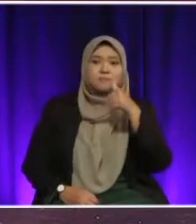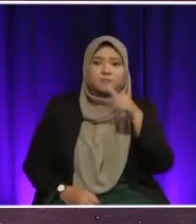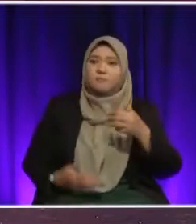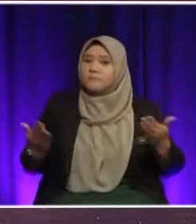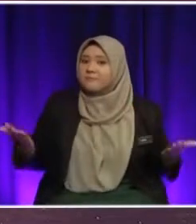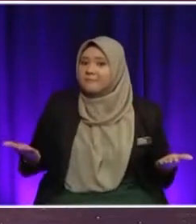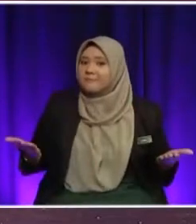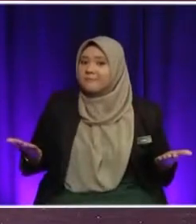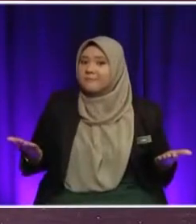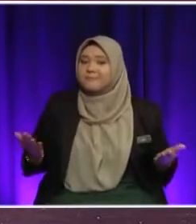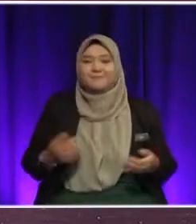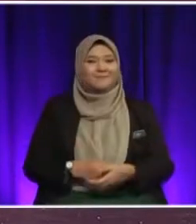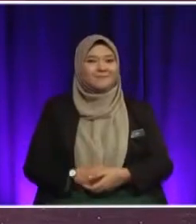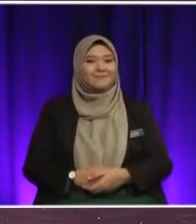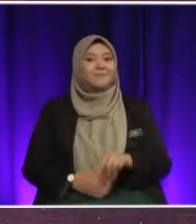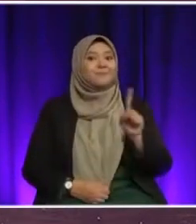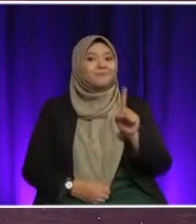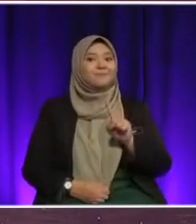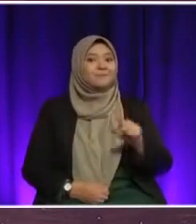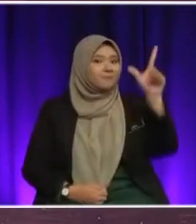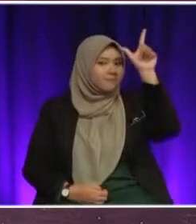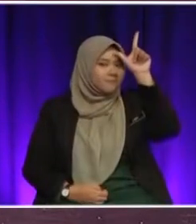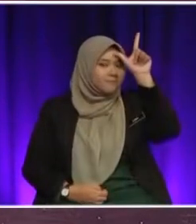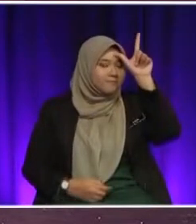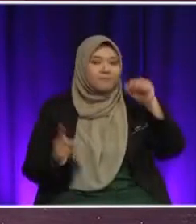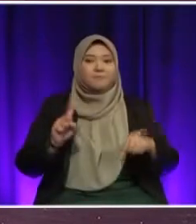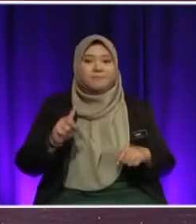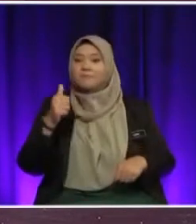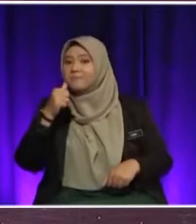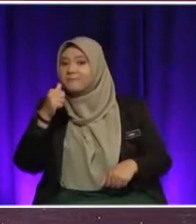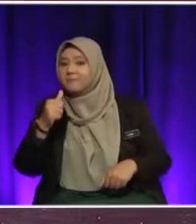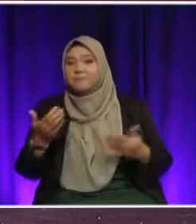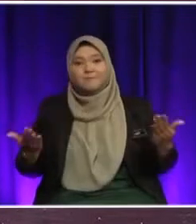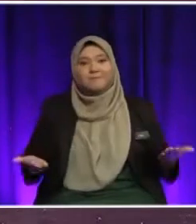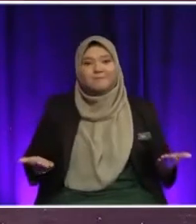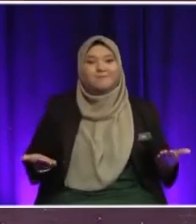ini adalah sistem pembiakan perempuan